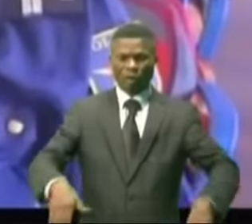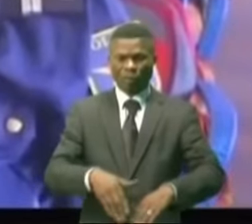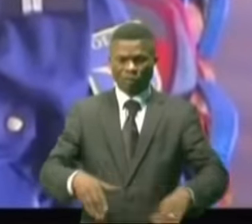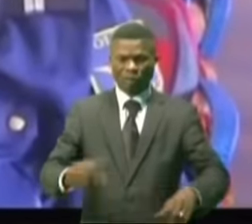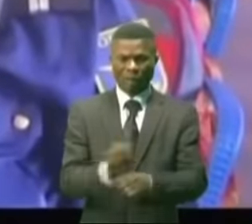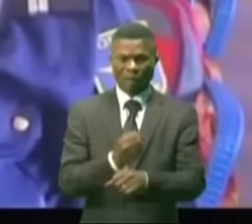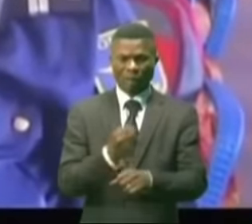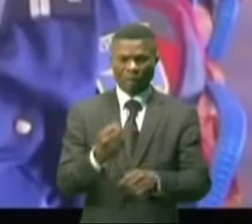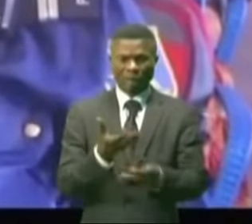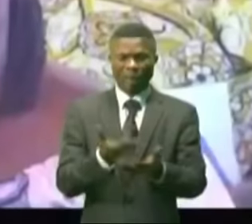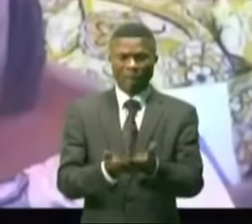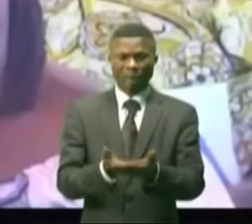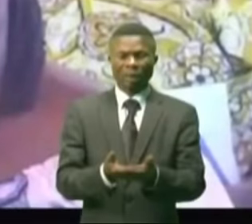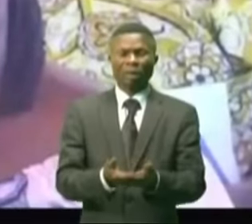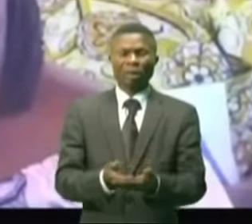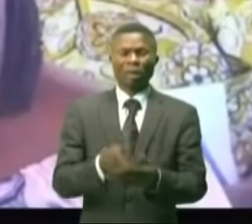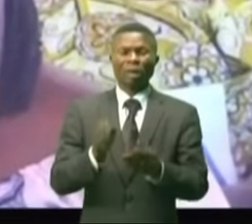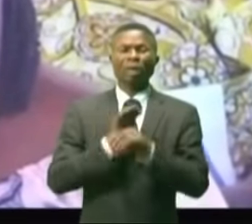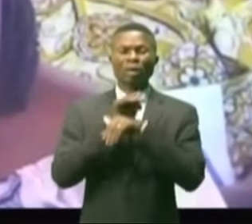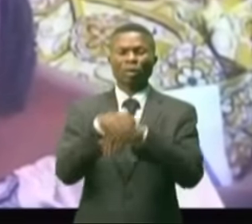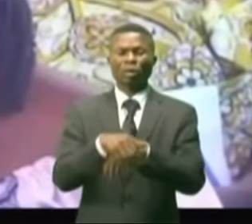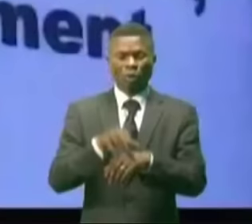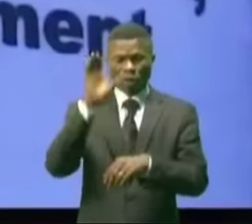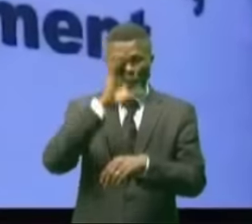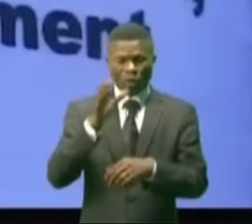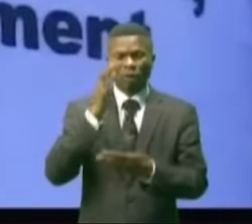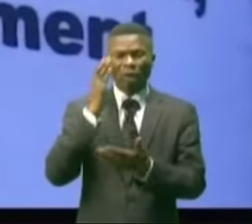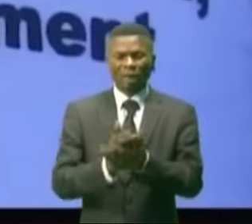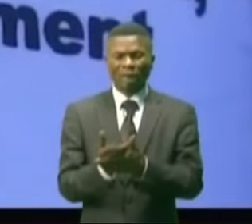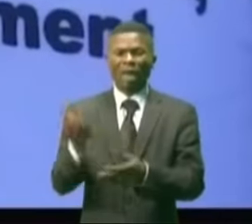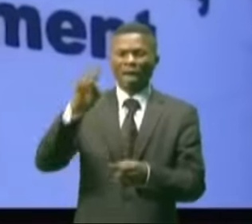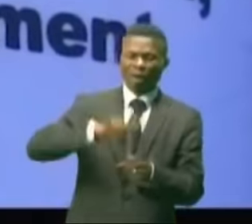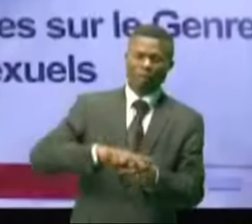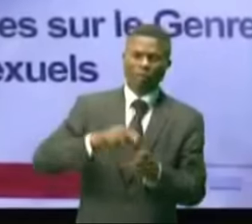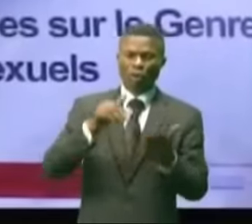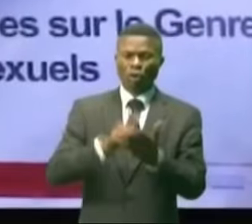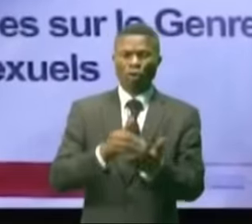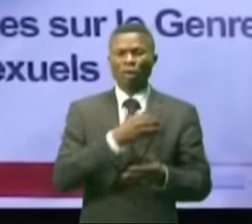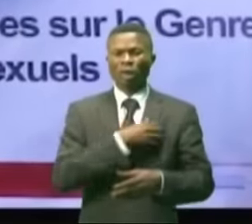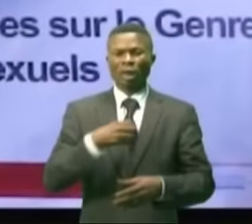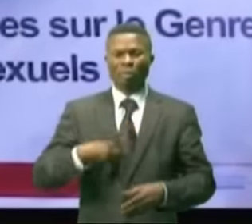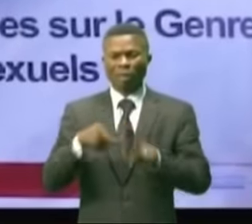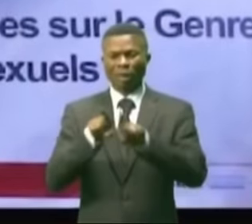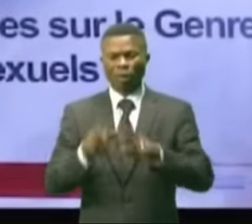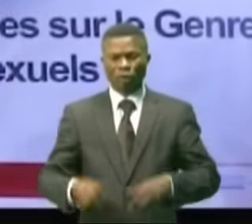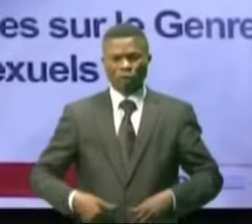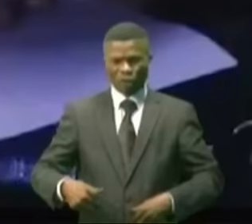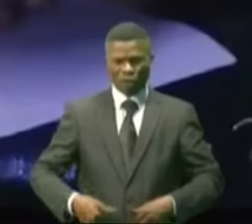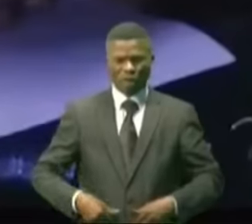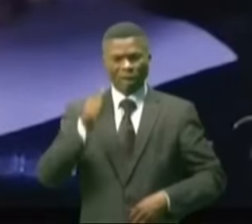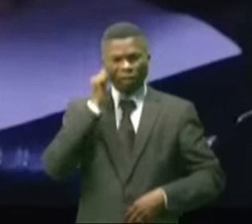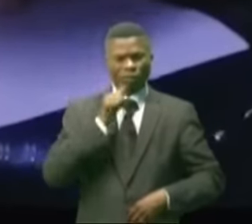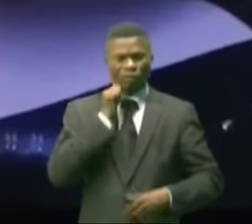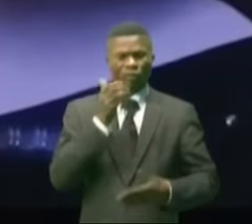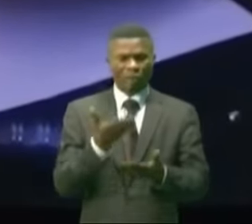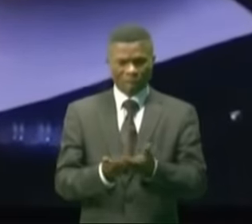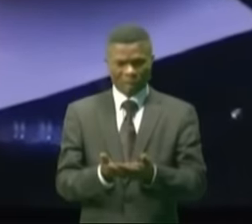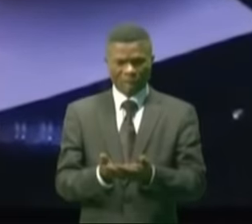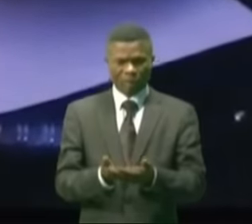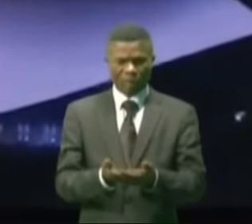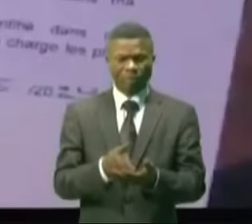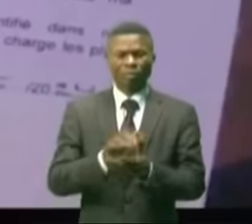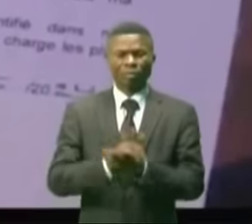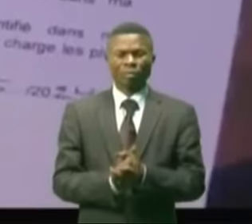œuvrant à la petite barrière se sont engagés dans la lutte contre les violences basées sur les genres, les actes d'exploitation, abus et harcèlement sexuel en signant un